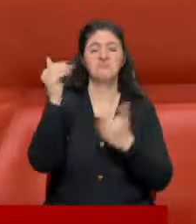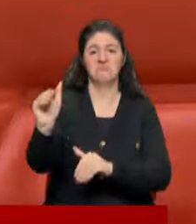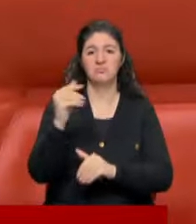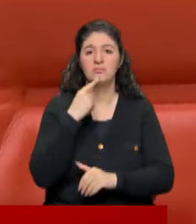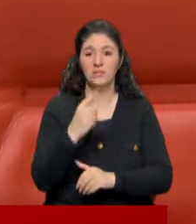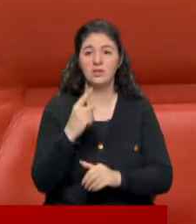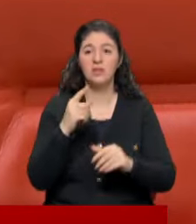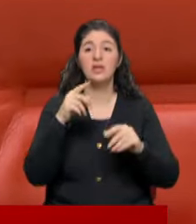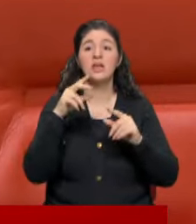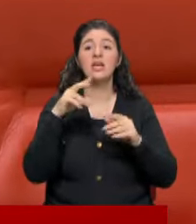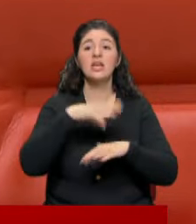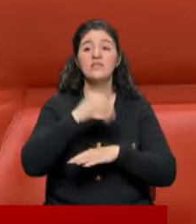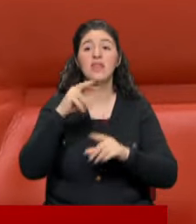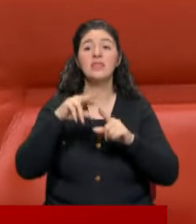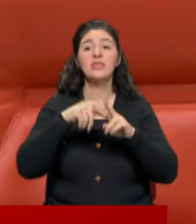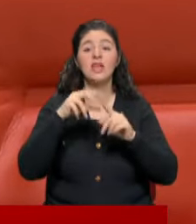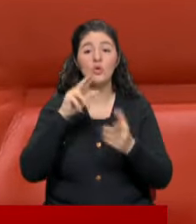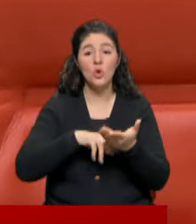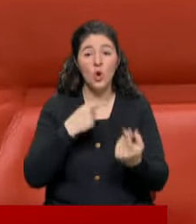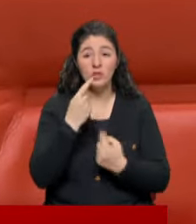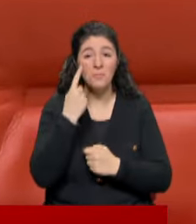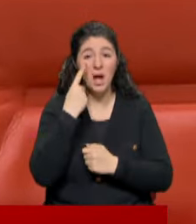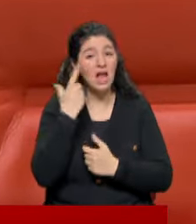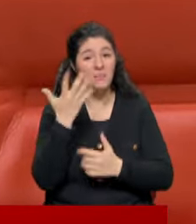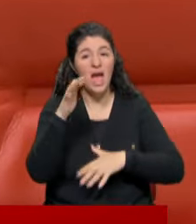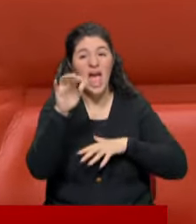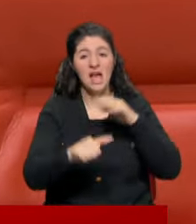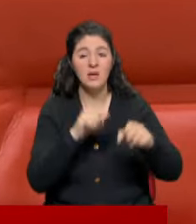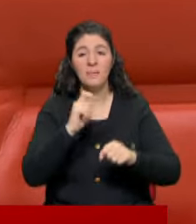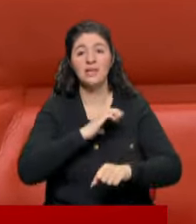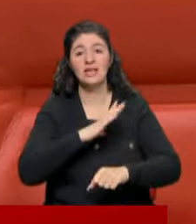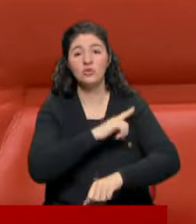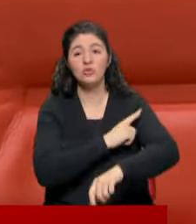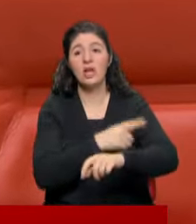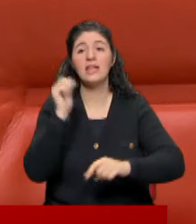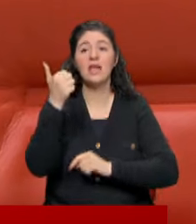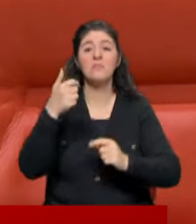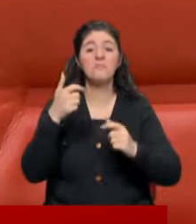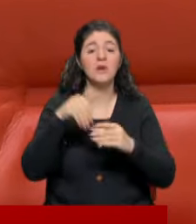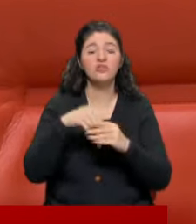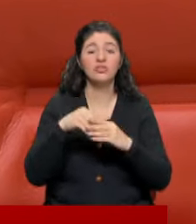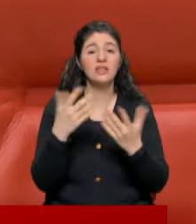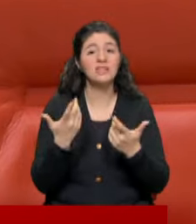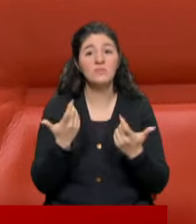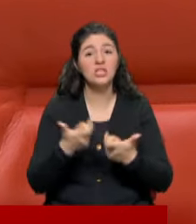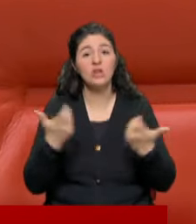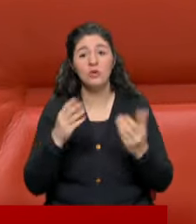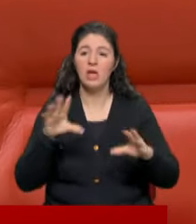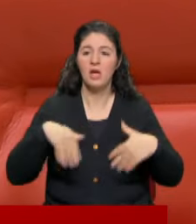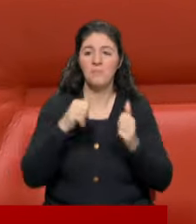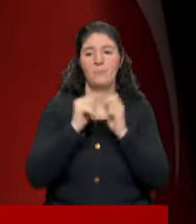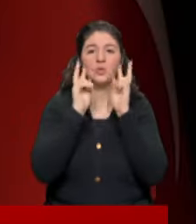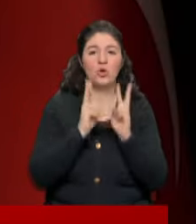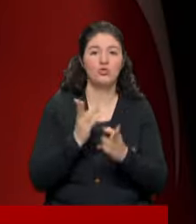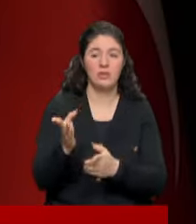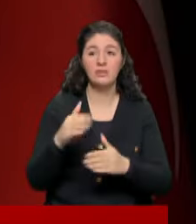yaptı. İsveç'in NATO'ya üyeliğini konuştuğumuzda bakalım emperyalizm konusunda iktidar partisinde ne tür gelişmeler söz konusu oldu, onu hep birlikte